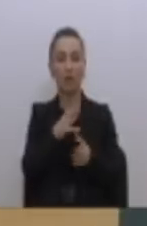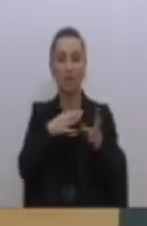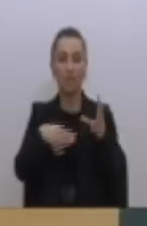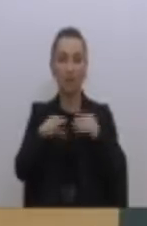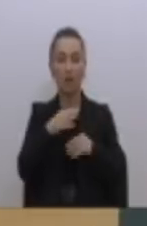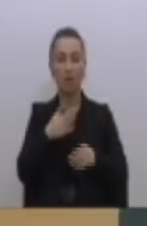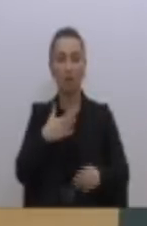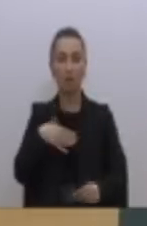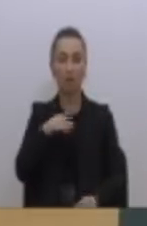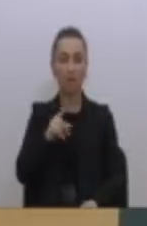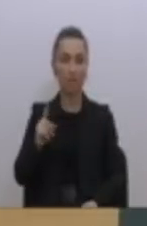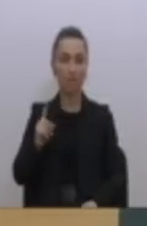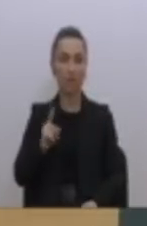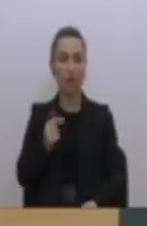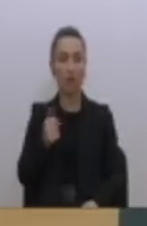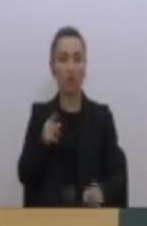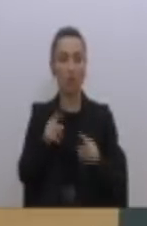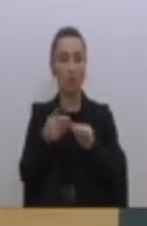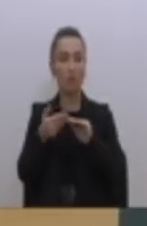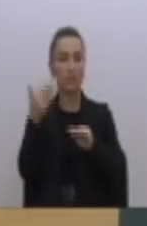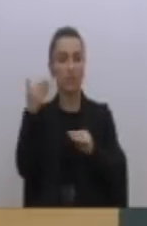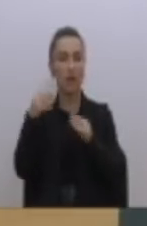ჩვენ ველოდებით, როგორც